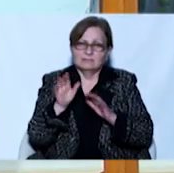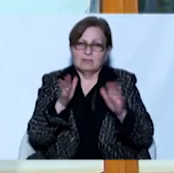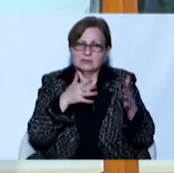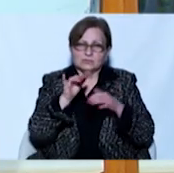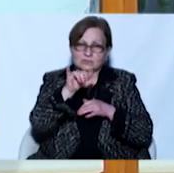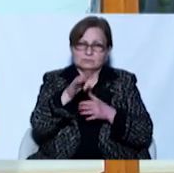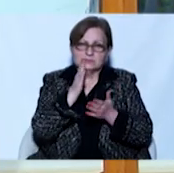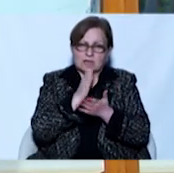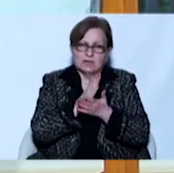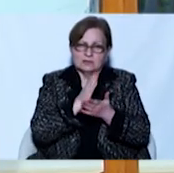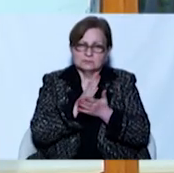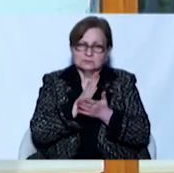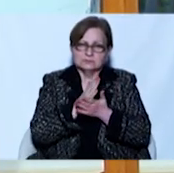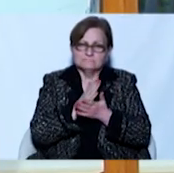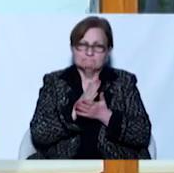ბათუმს აქვს